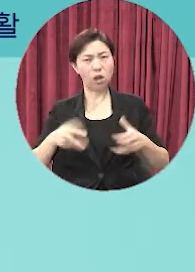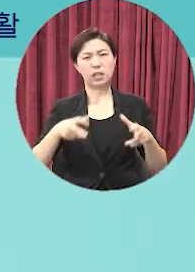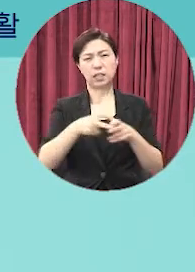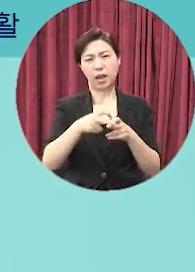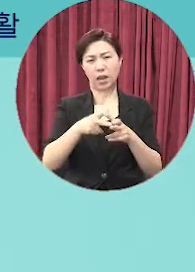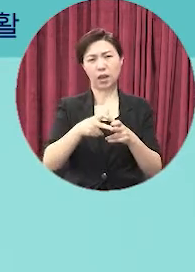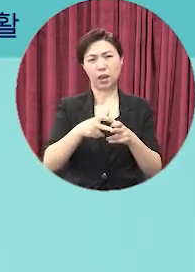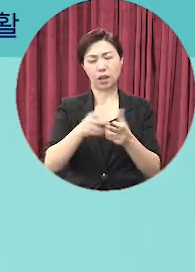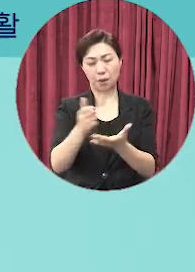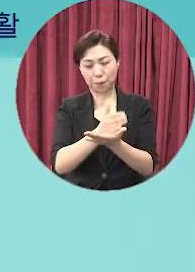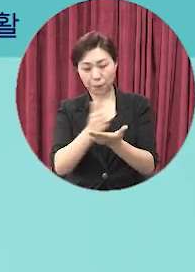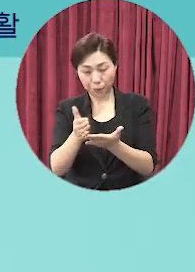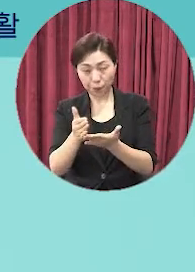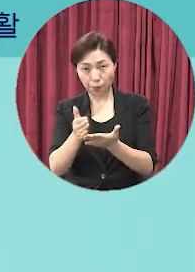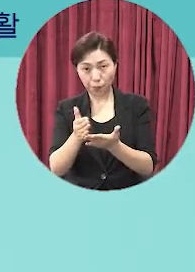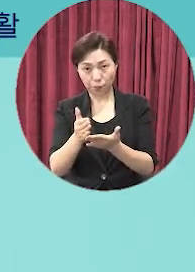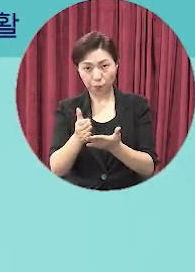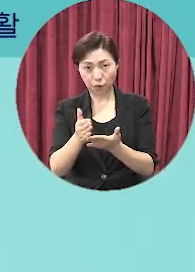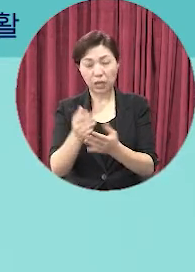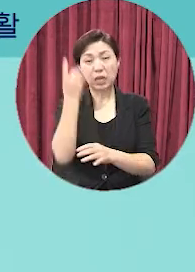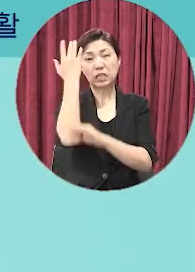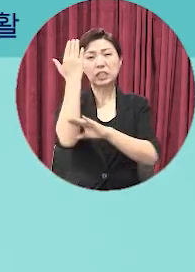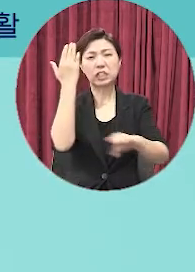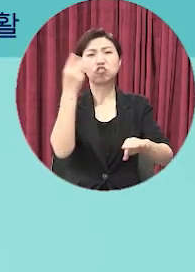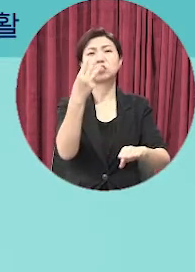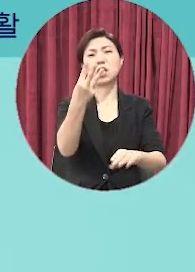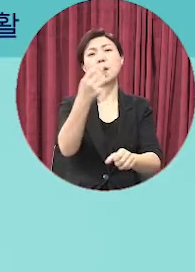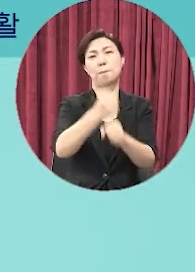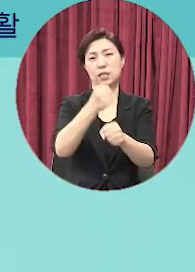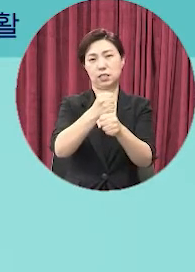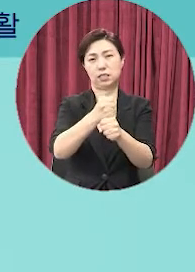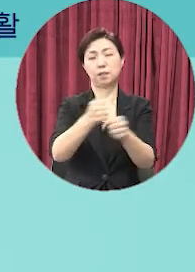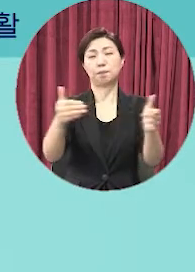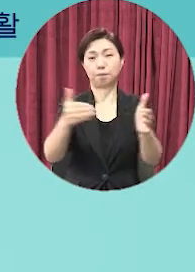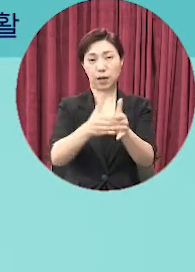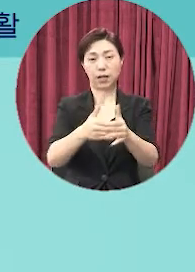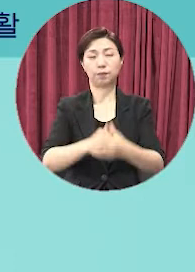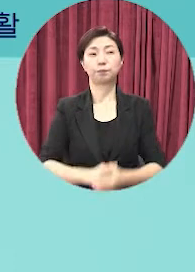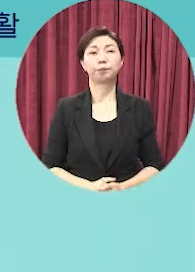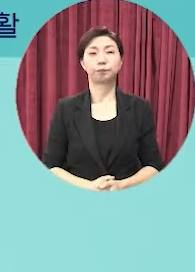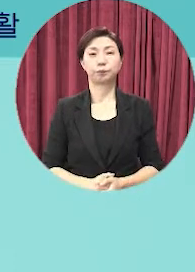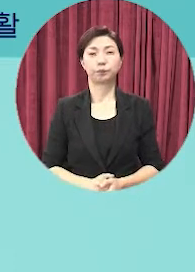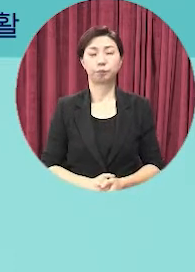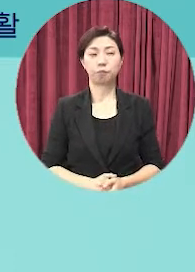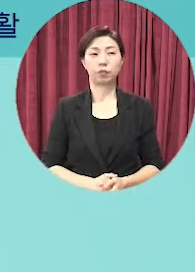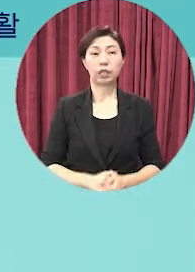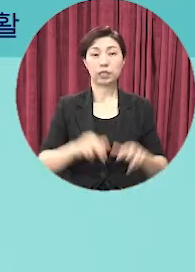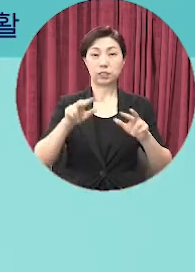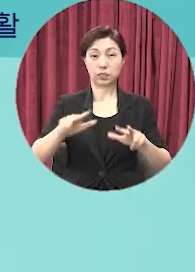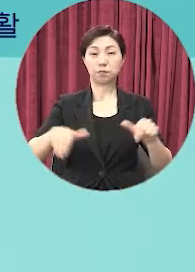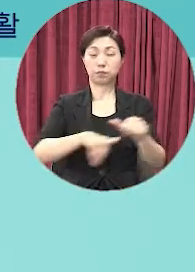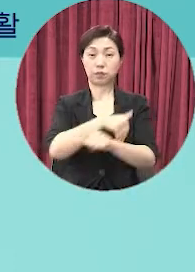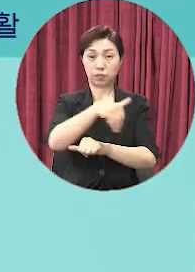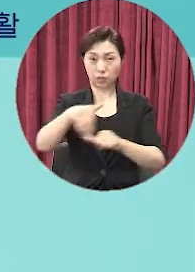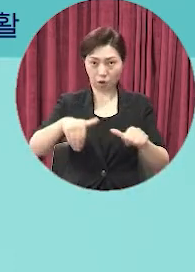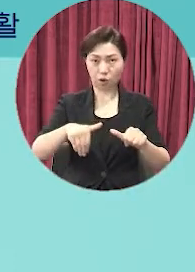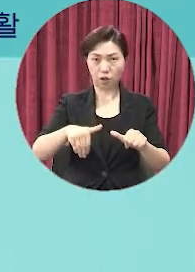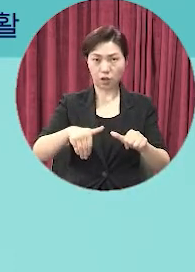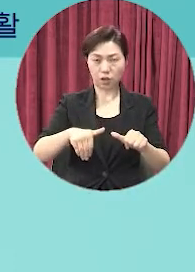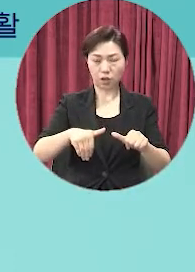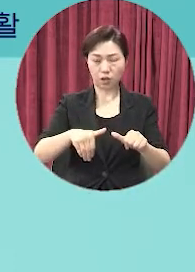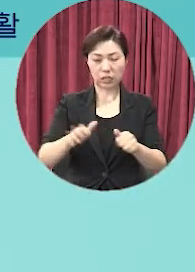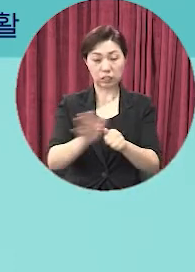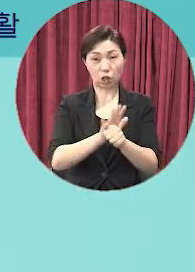수 있도록 이렇게 3가지 축으로 개념을 한번 정리를 해봤고요. 거기에 따라서 현재까지